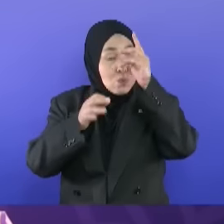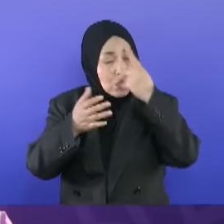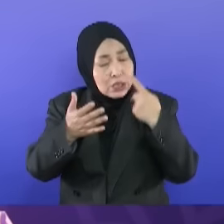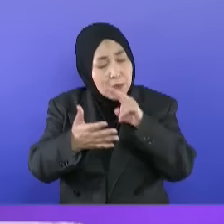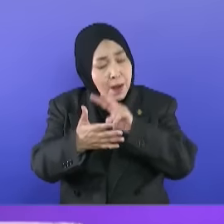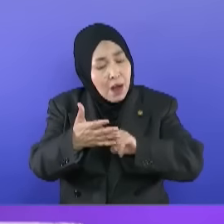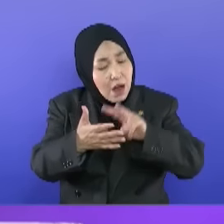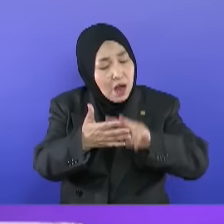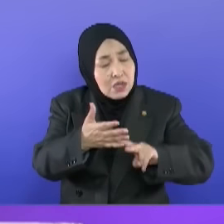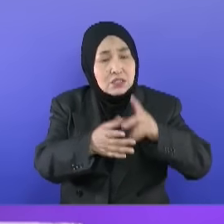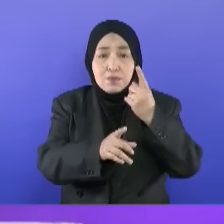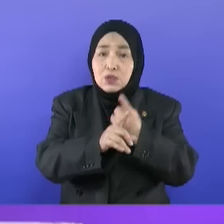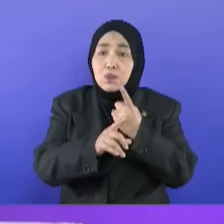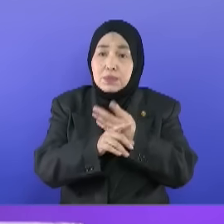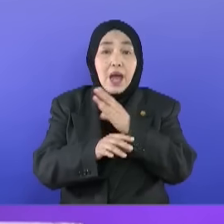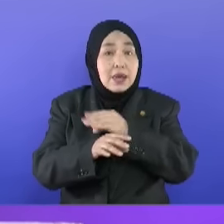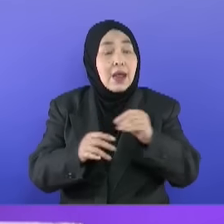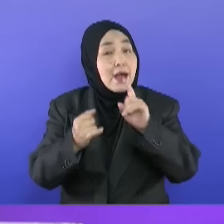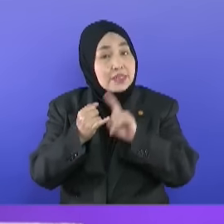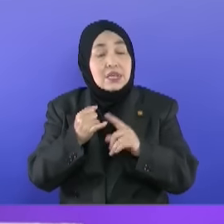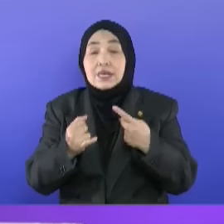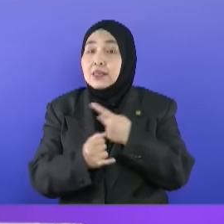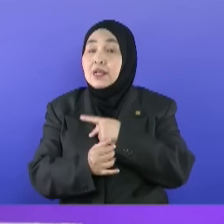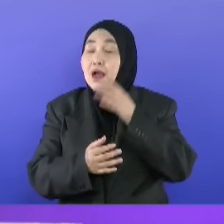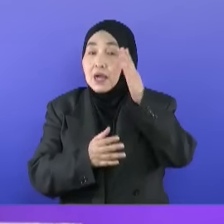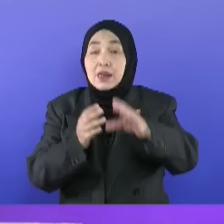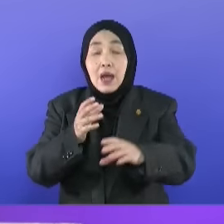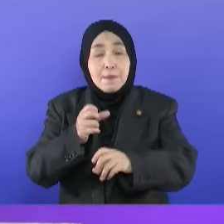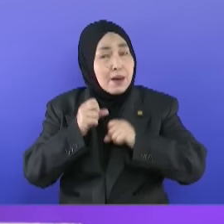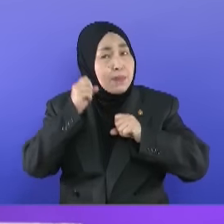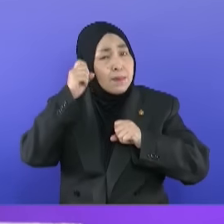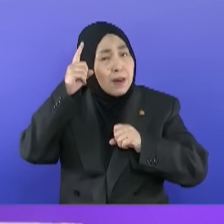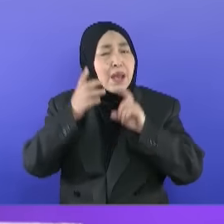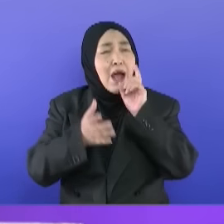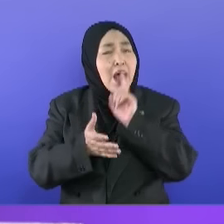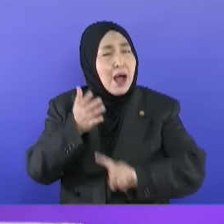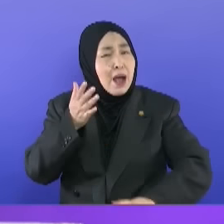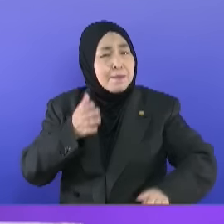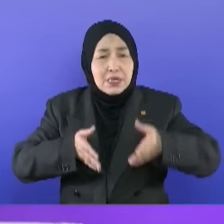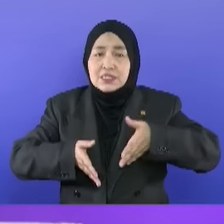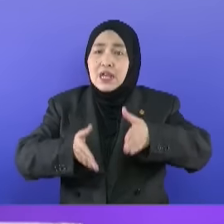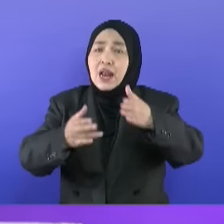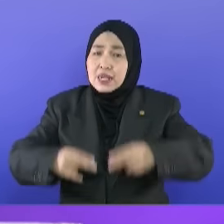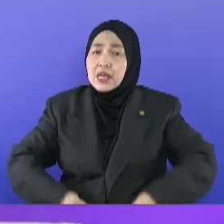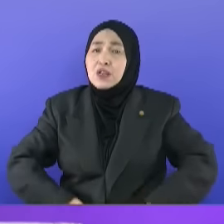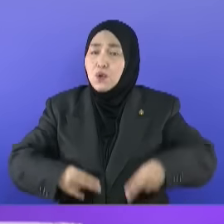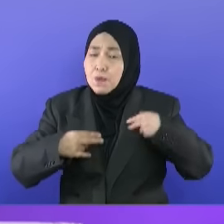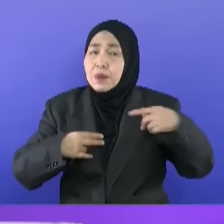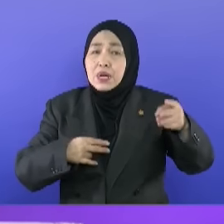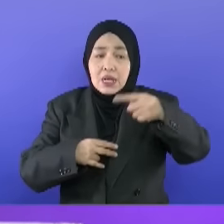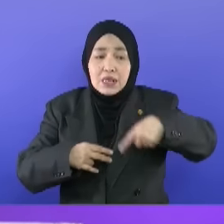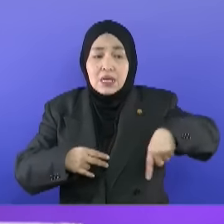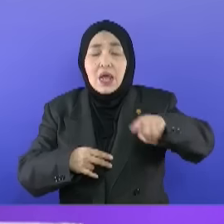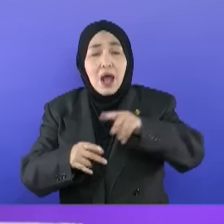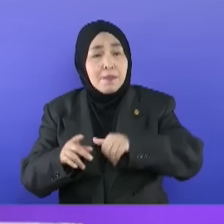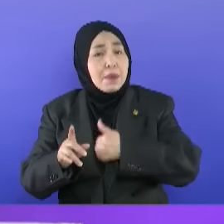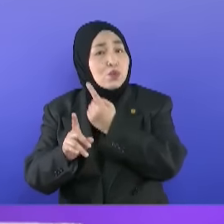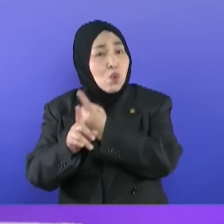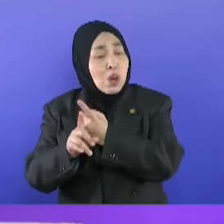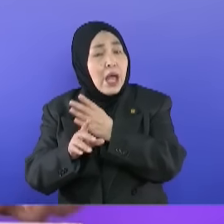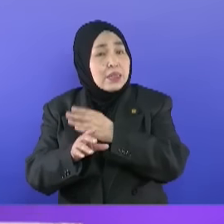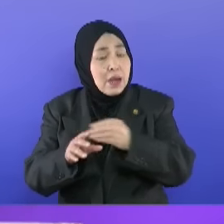betul-betul ya dan akhirnya kita akan dapat memahami apakah jalan hidup mereka yang betul, jalan hidup mereka